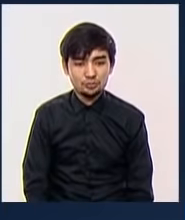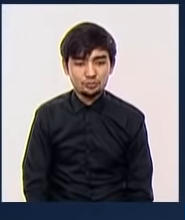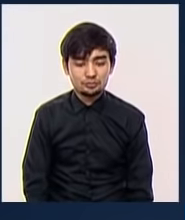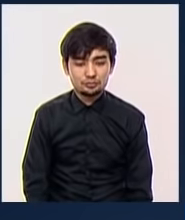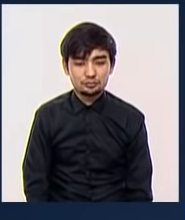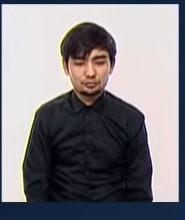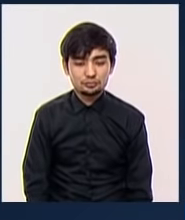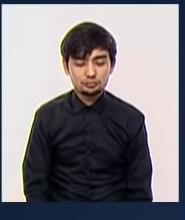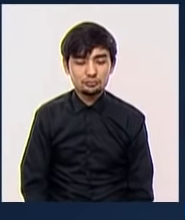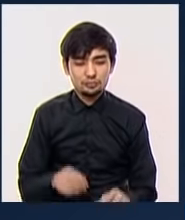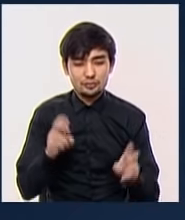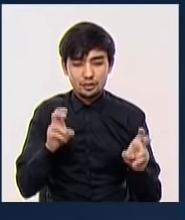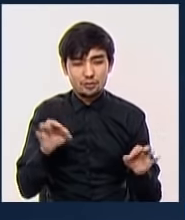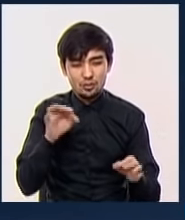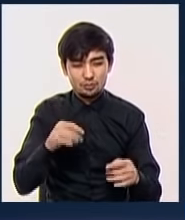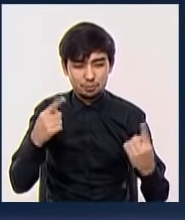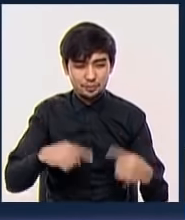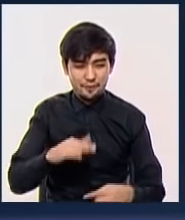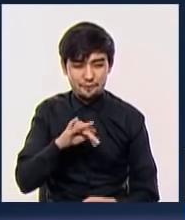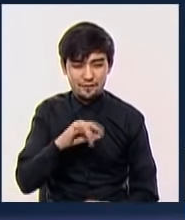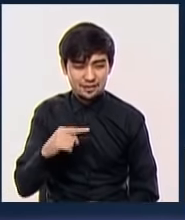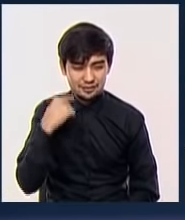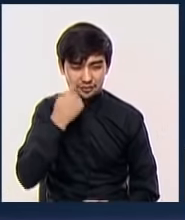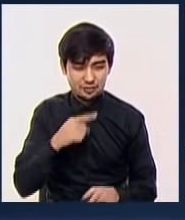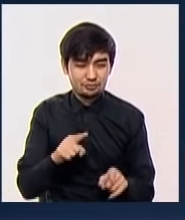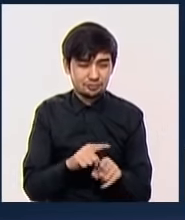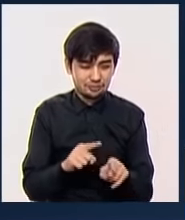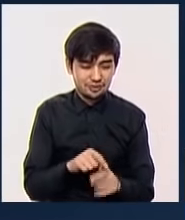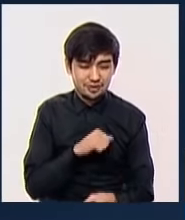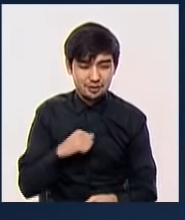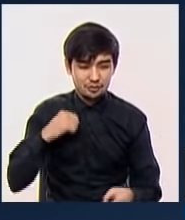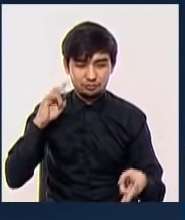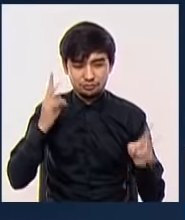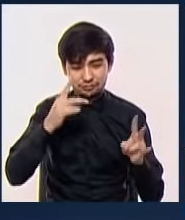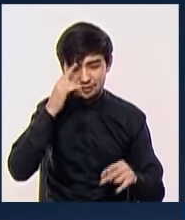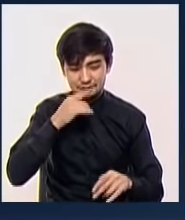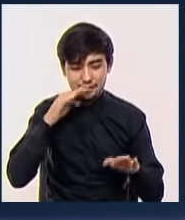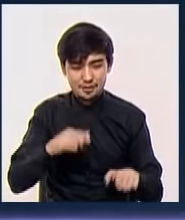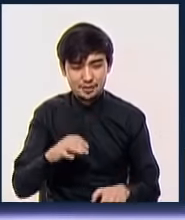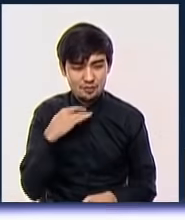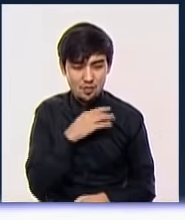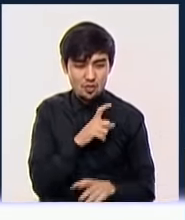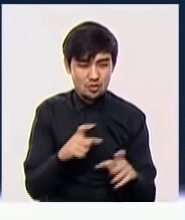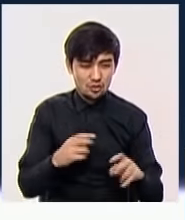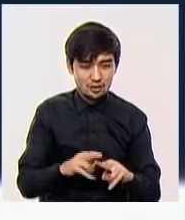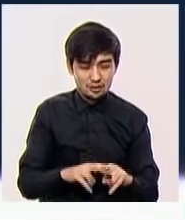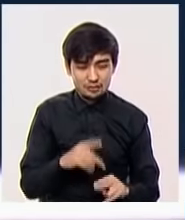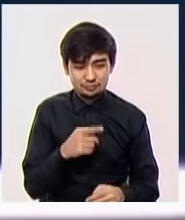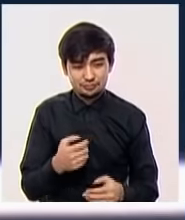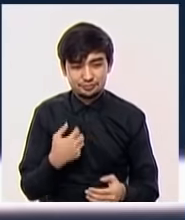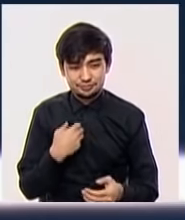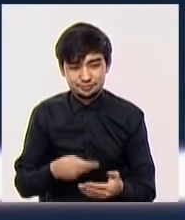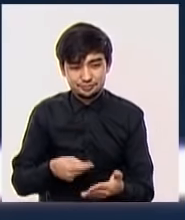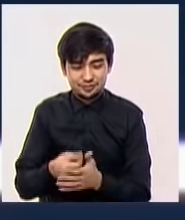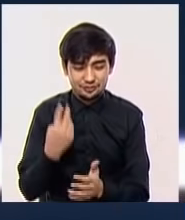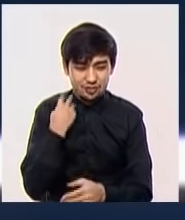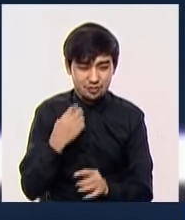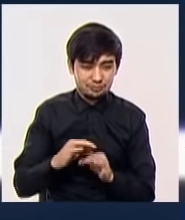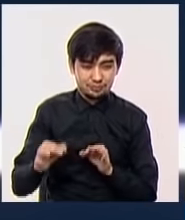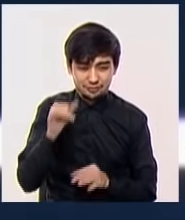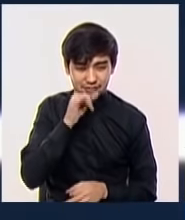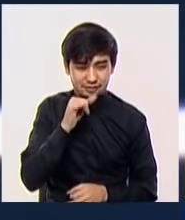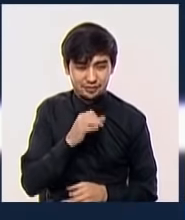тема банкротства физических лиц по-прежнему остается самой обсуждаемой в казахстане многие граждане не имеют возможности погашать кредиты